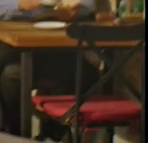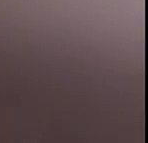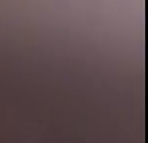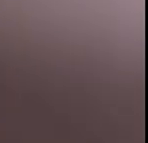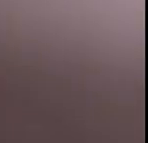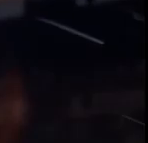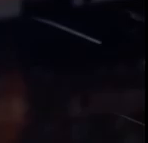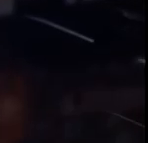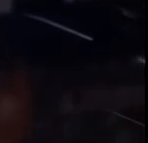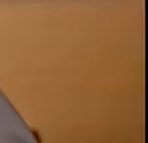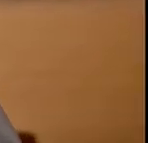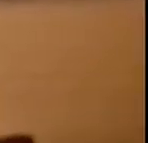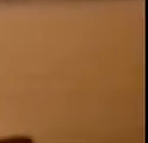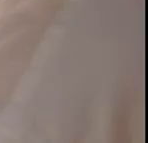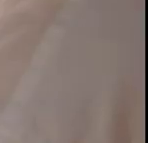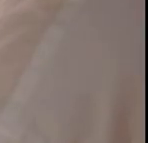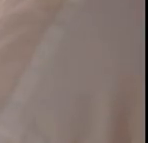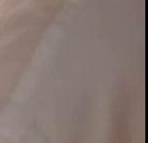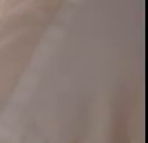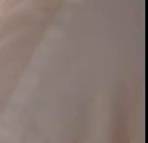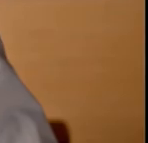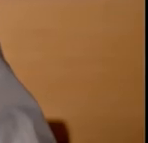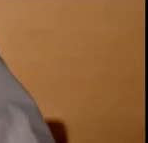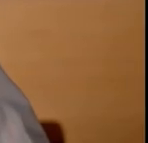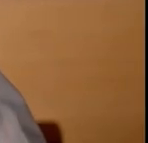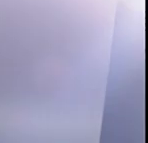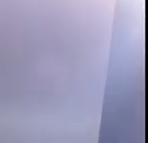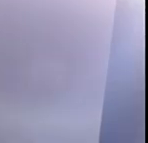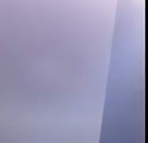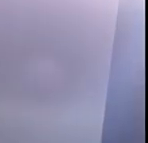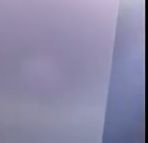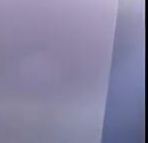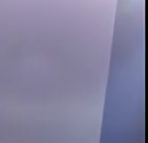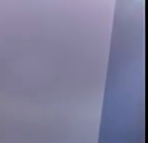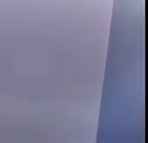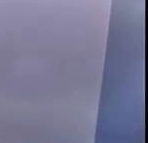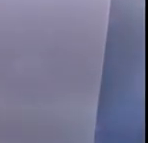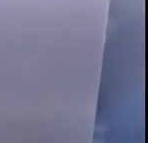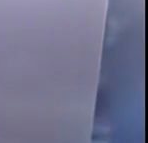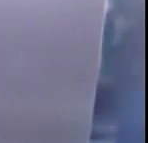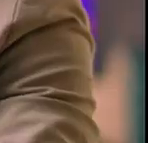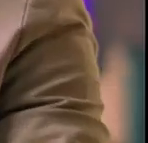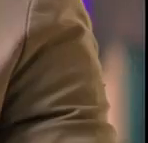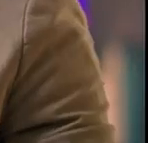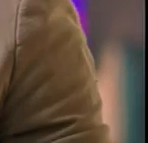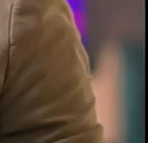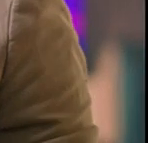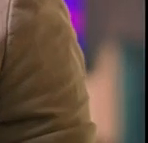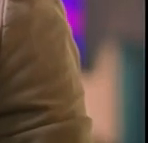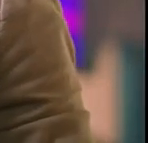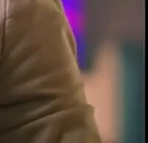Стать программистом никогда не поздно. Сегодня у тебя есть уникальная возможность изучать программирование